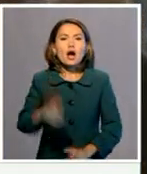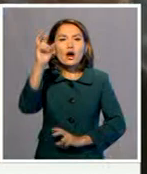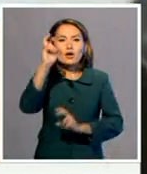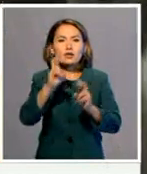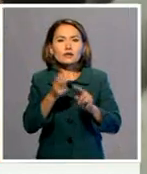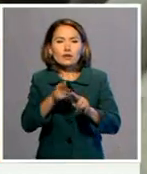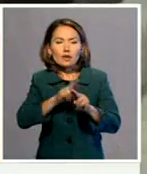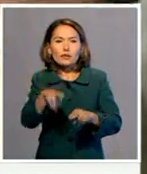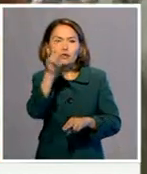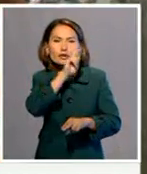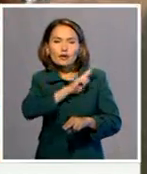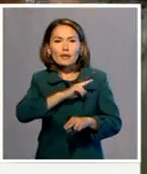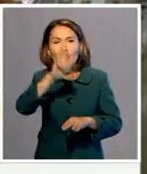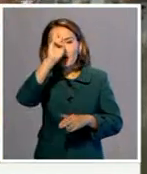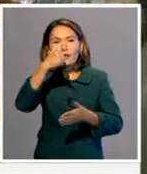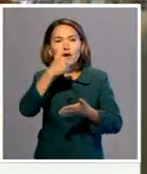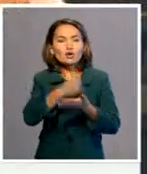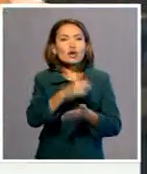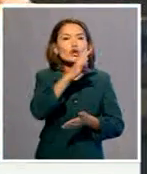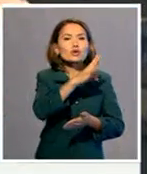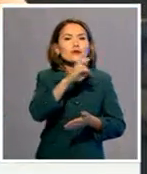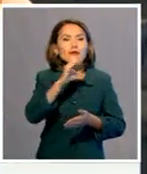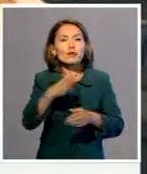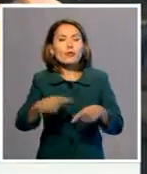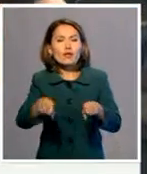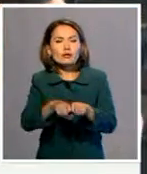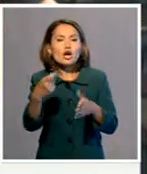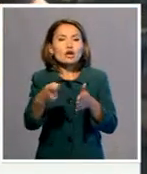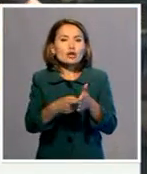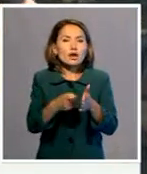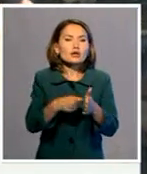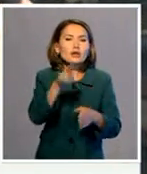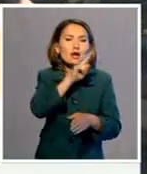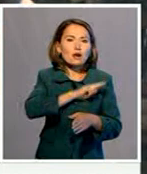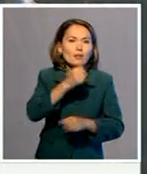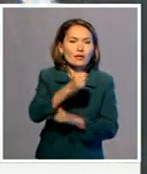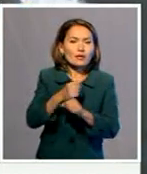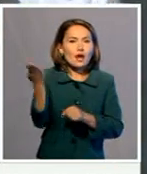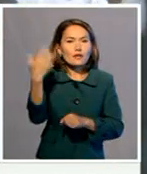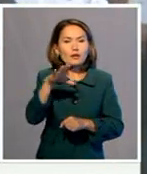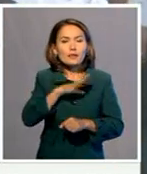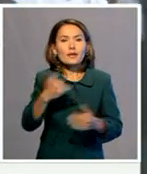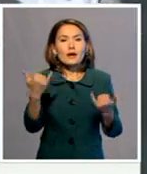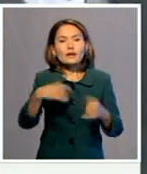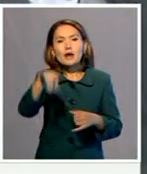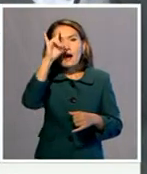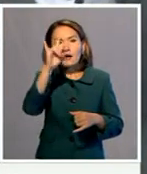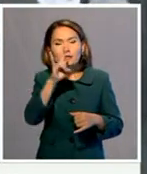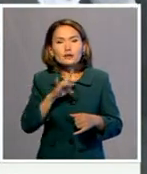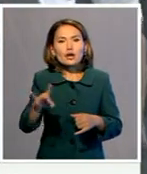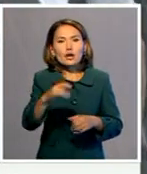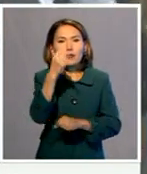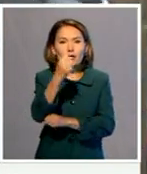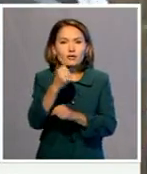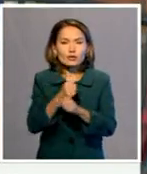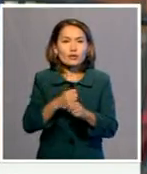тірегі болып саналады. Елбасының өзі еңбек адамының мәртебесін арттыруды ерекше атап айтқан болатын. Соған орай елімізде қарапайым еңбеккерлерге барынша